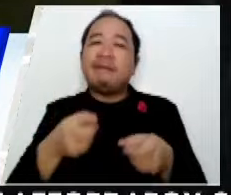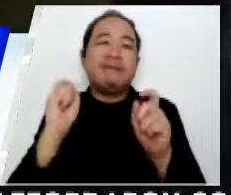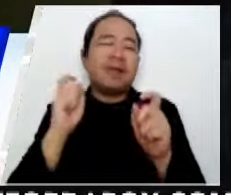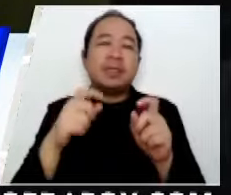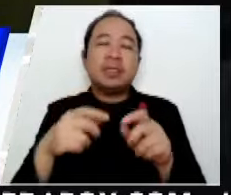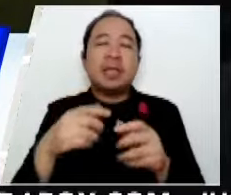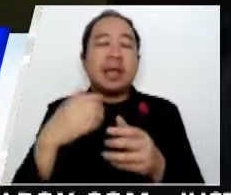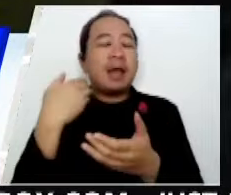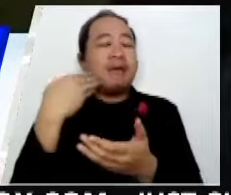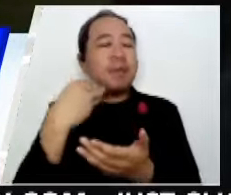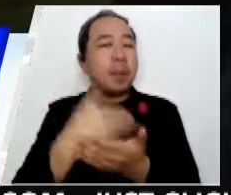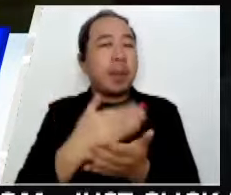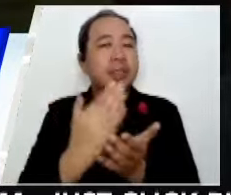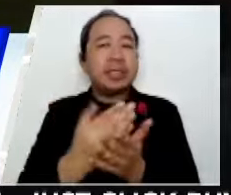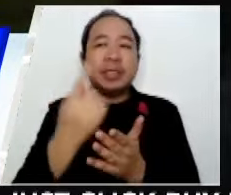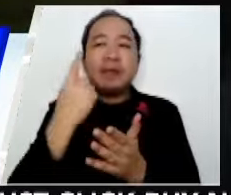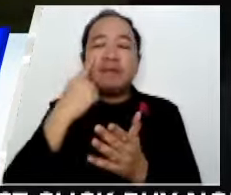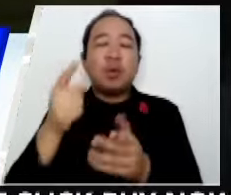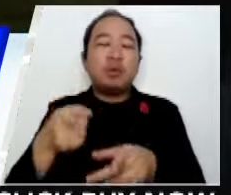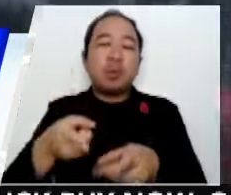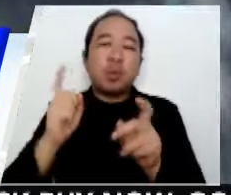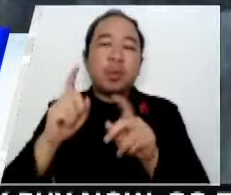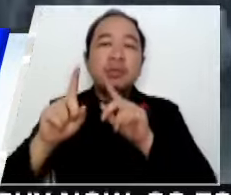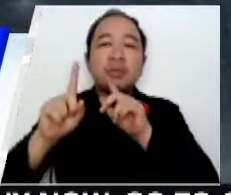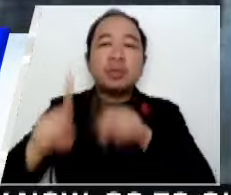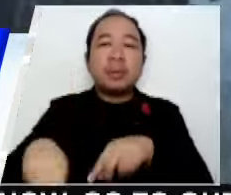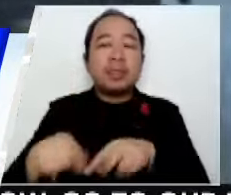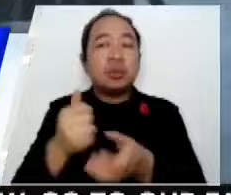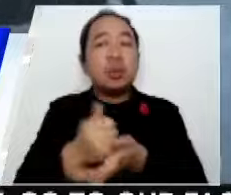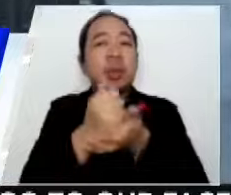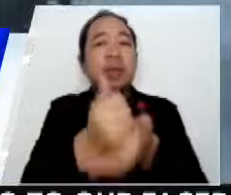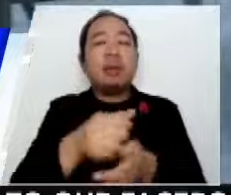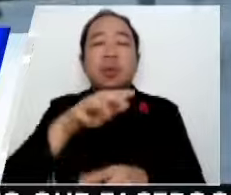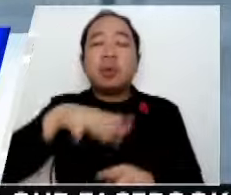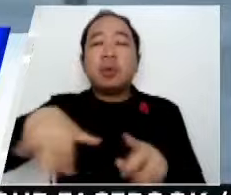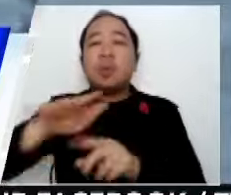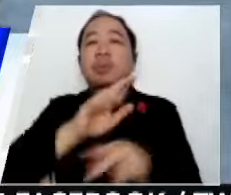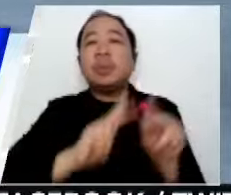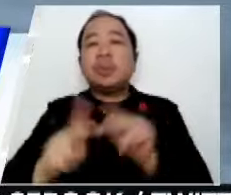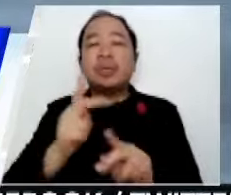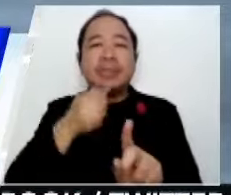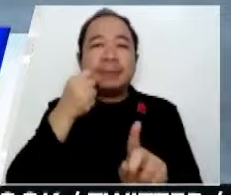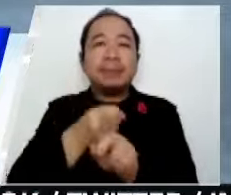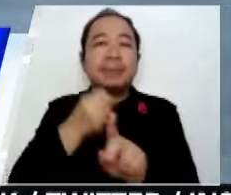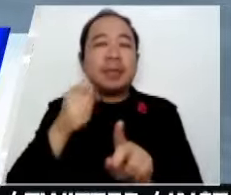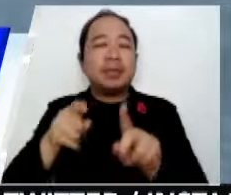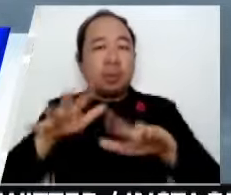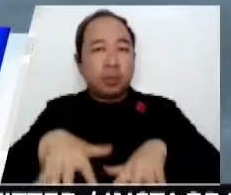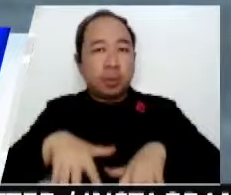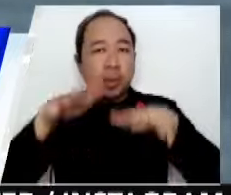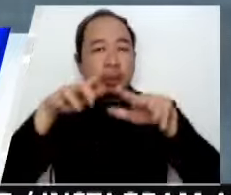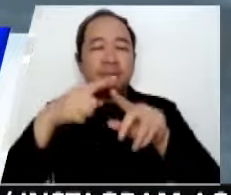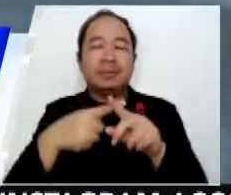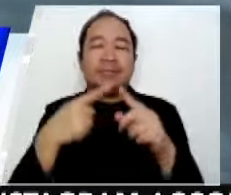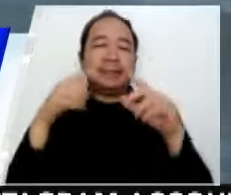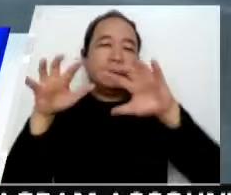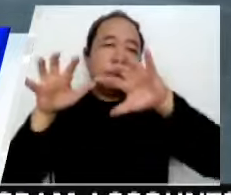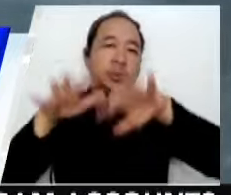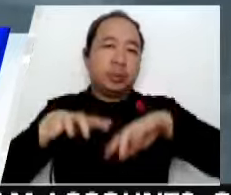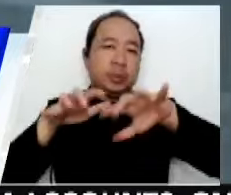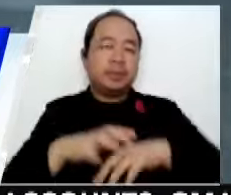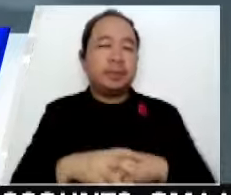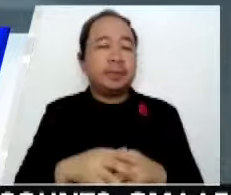o pondong maaaring gamitin pantulong sa lahat ng apektado ng baha at matinding pag-uulan. Sa ngayon po, libo-libo na ang